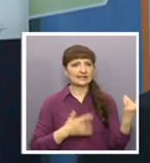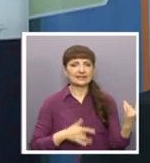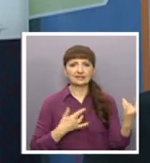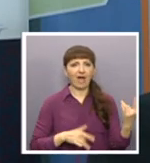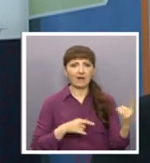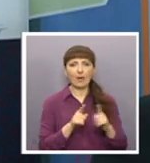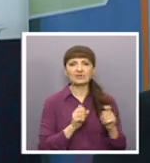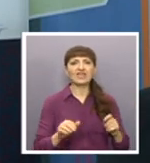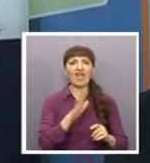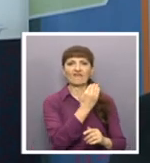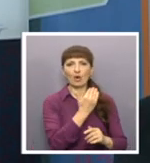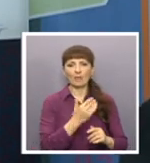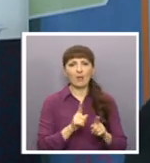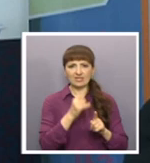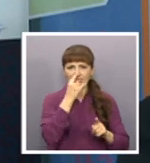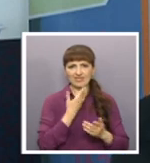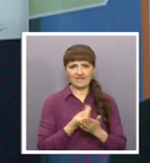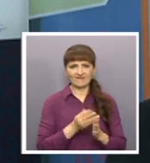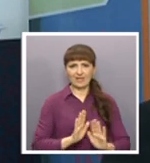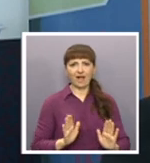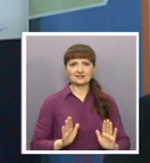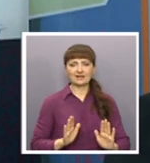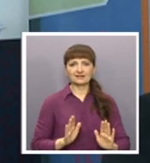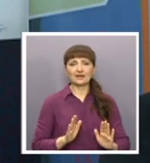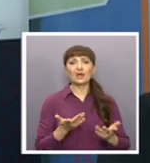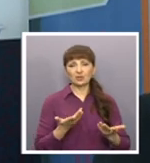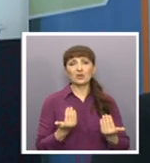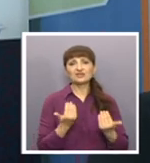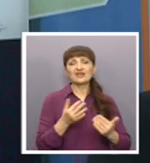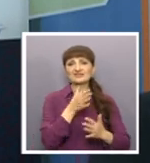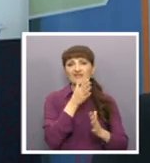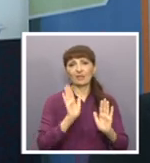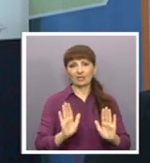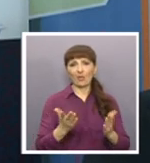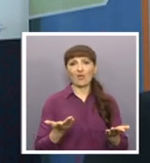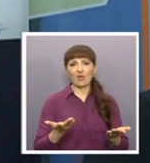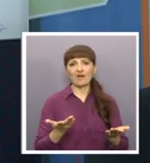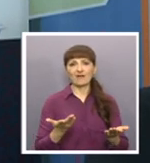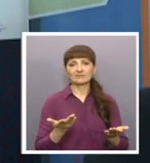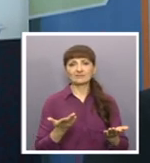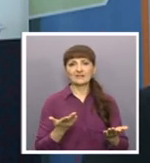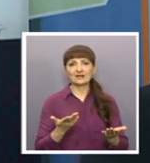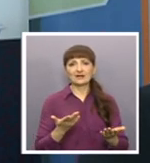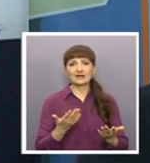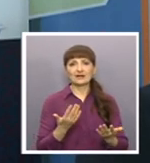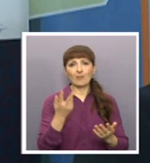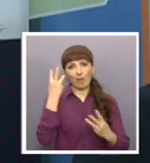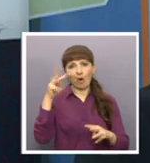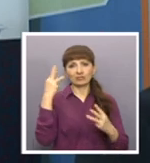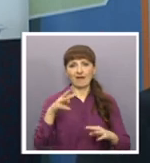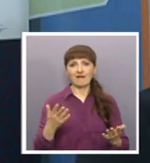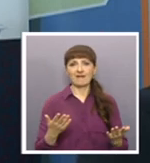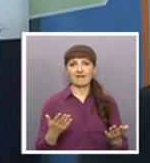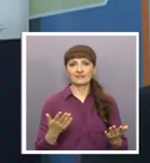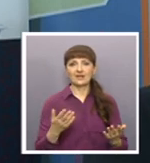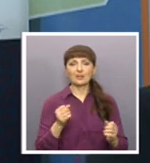что-то европейское, что-то не наше, можно сказать. Но это веяние времени, я считаю, это все как бы мода